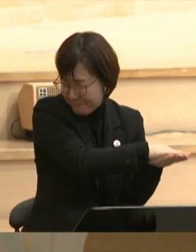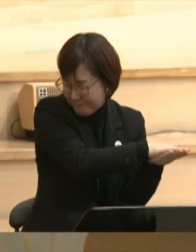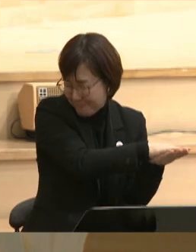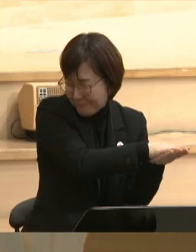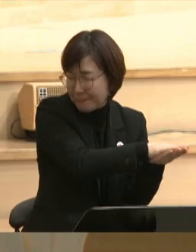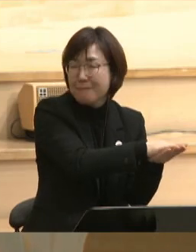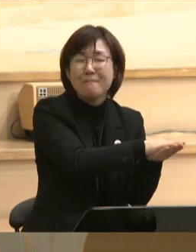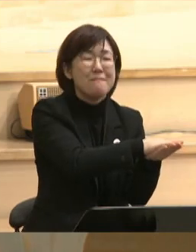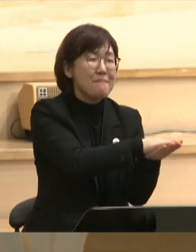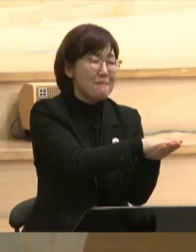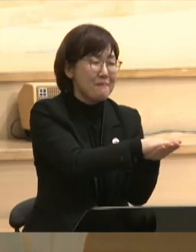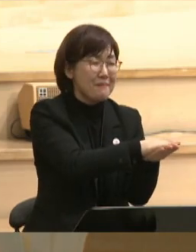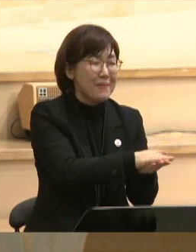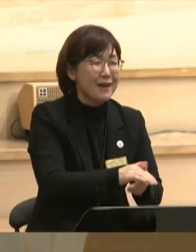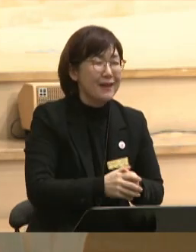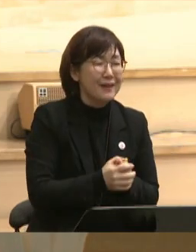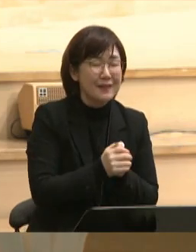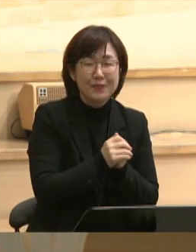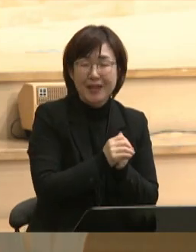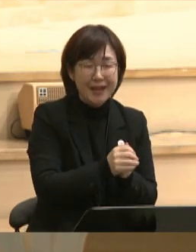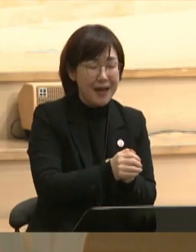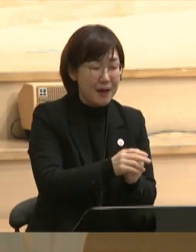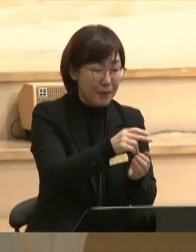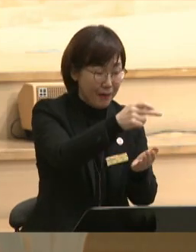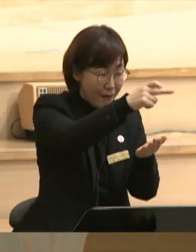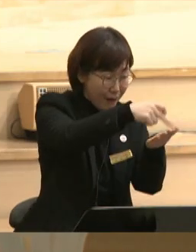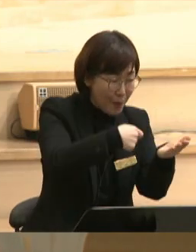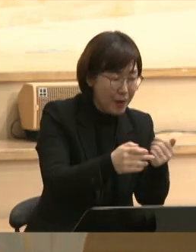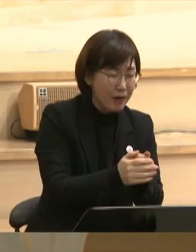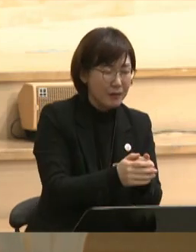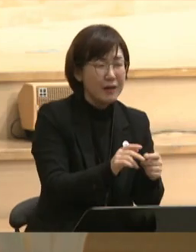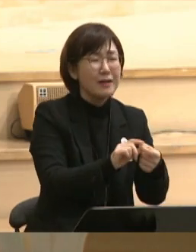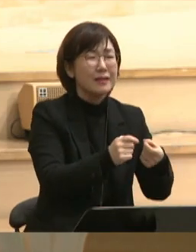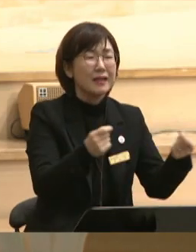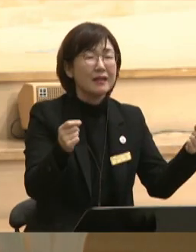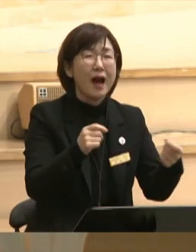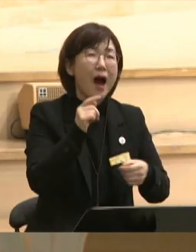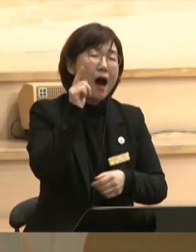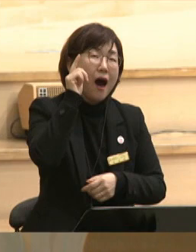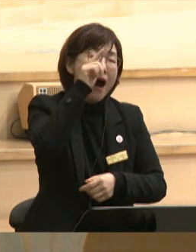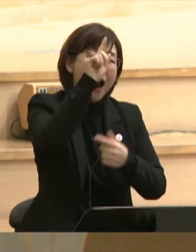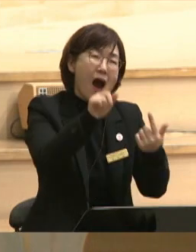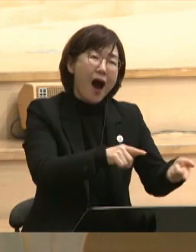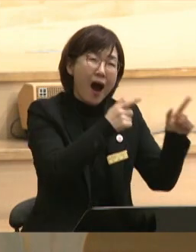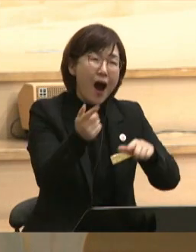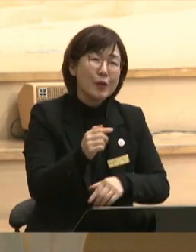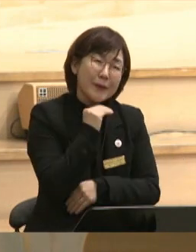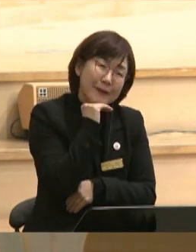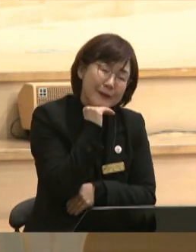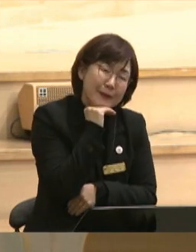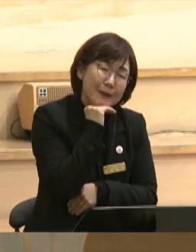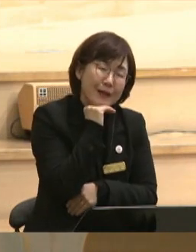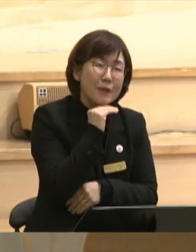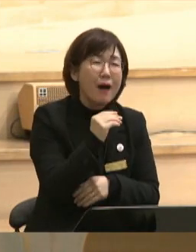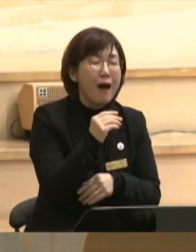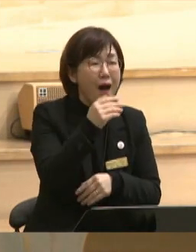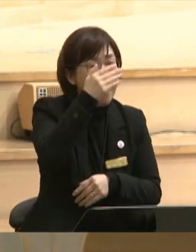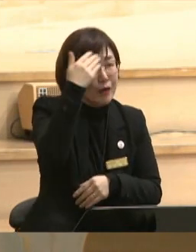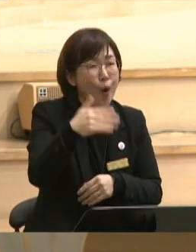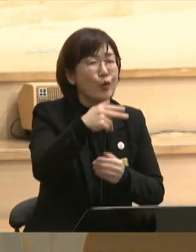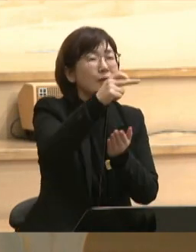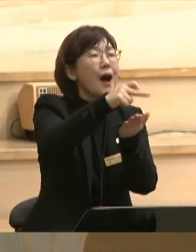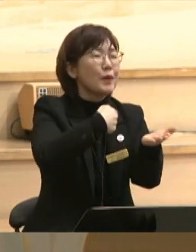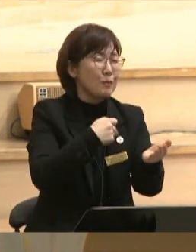안 봐요 안 봐요 카톡을 보내면 길게는 하루를 기다려야 됩니다 답신이 오려면 하루를 기다립니다